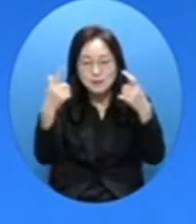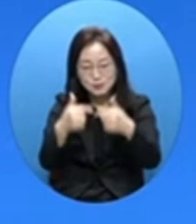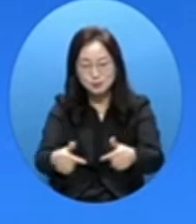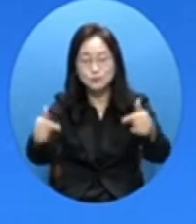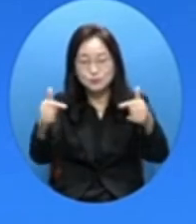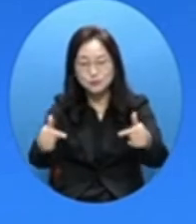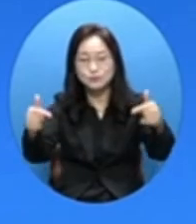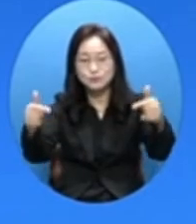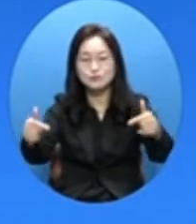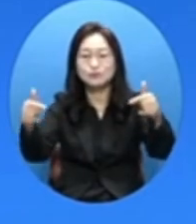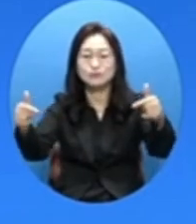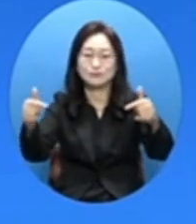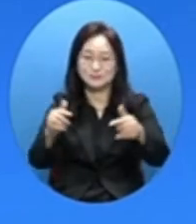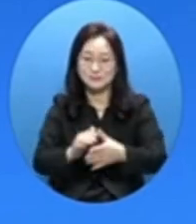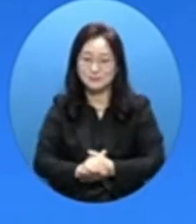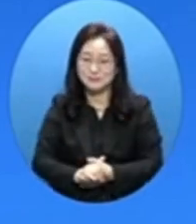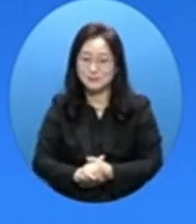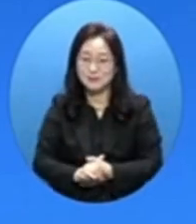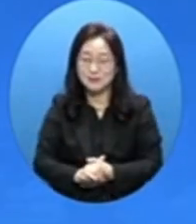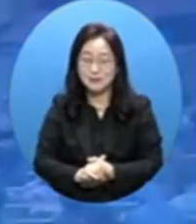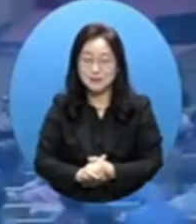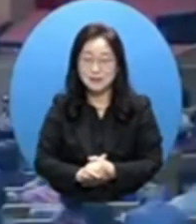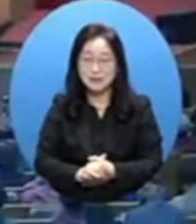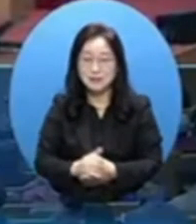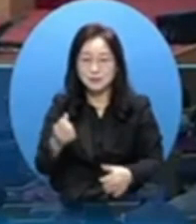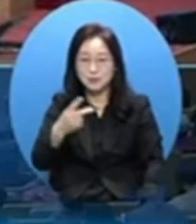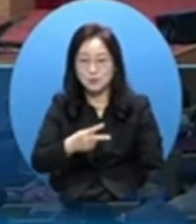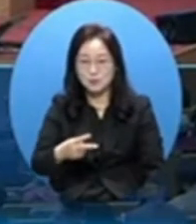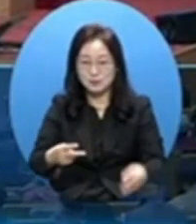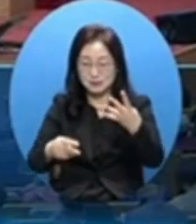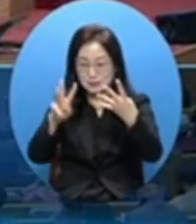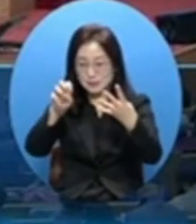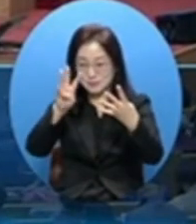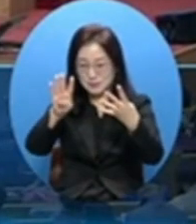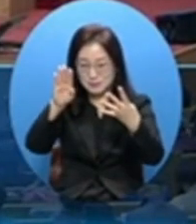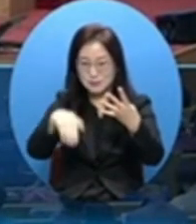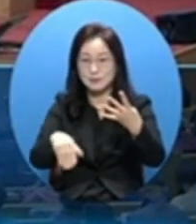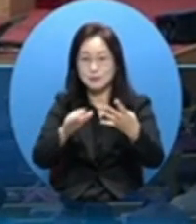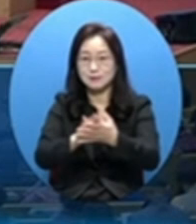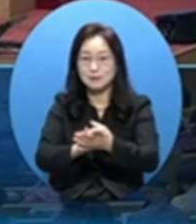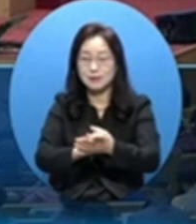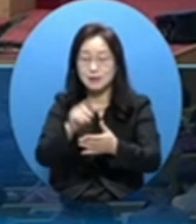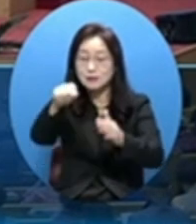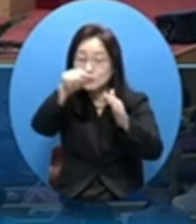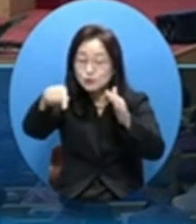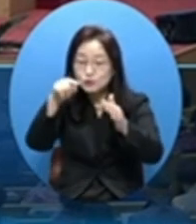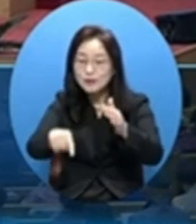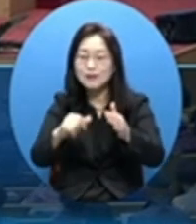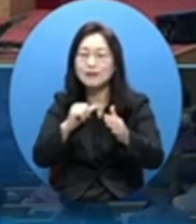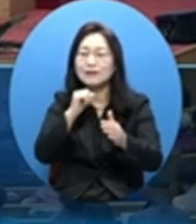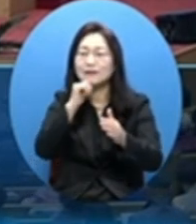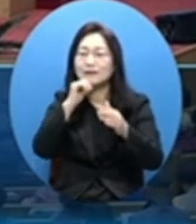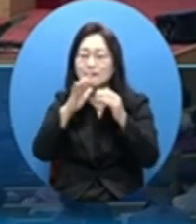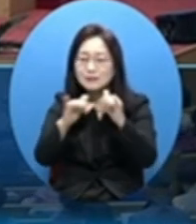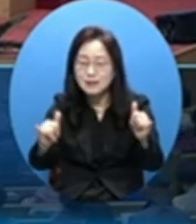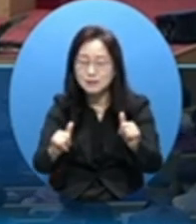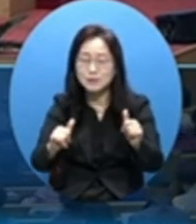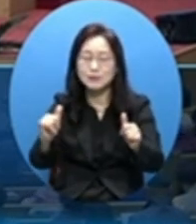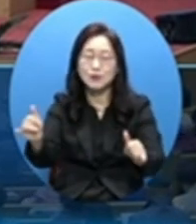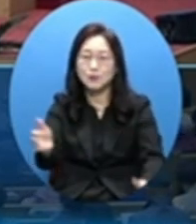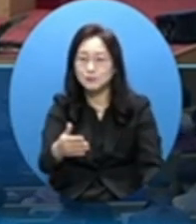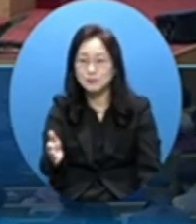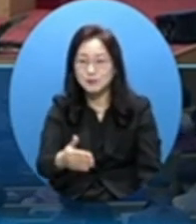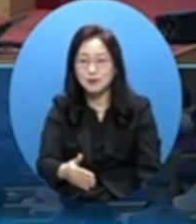또 부흥하고 또 부흥했습니다. 사도행전 4장 34절 35절에도 이와 같은 설명이 나옵니다. 그 중에 가난한 사람이